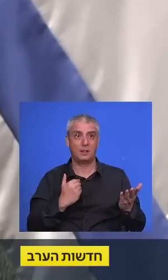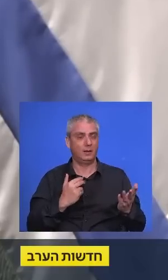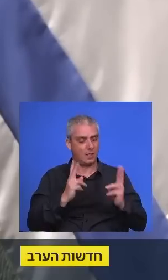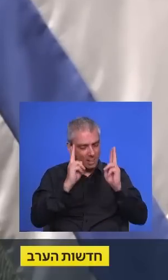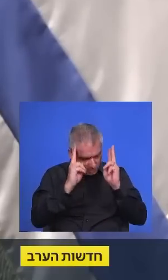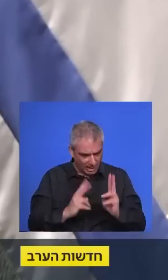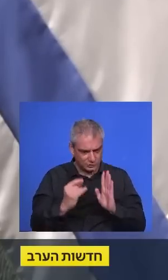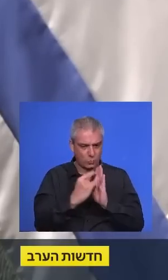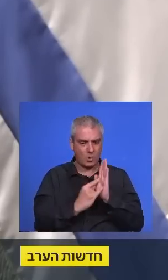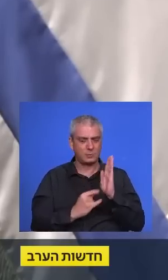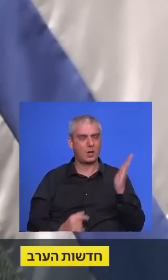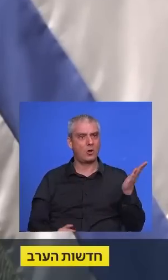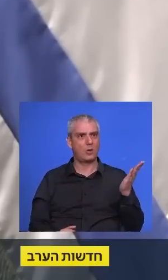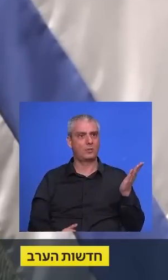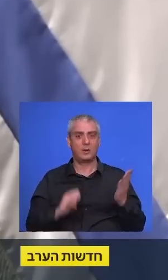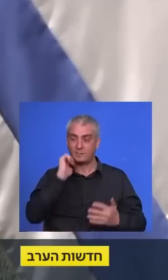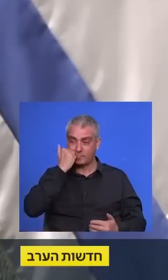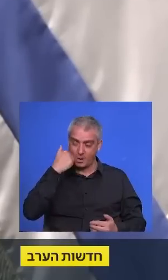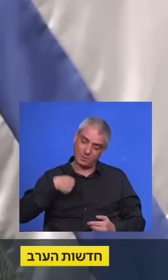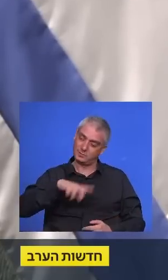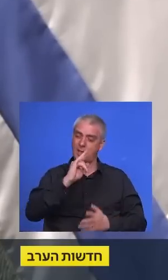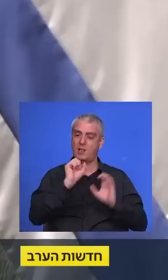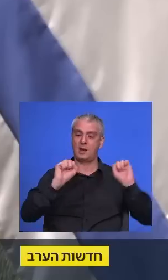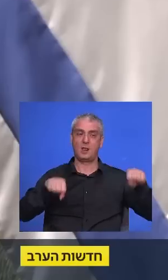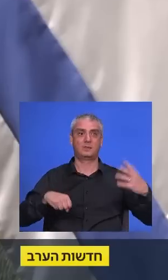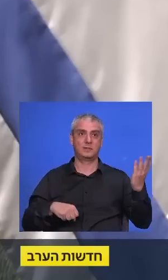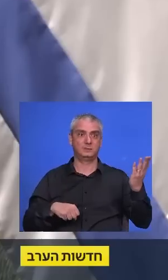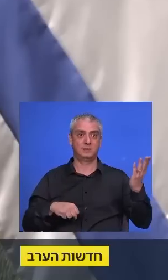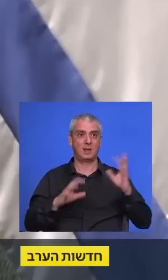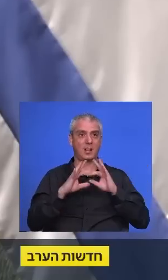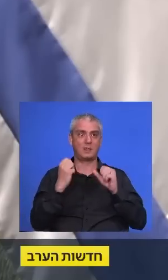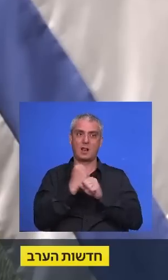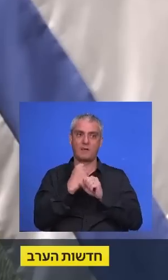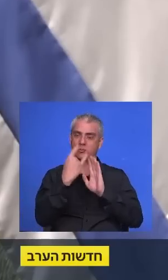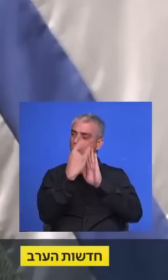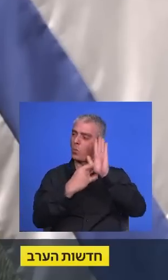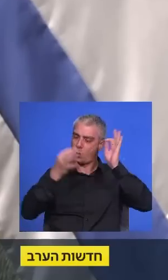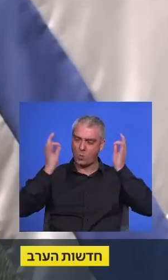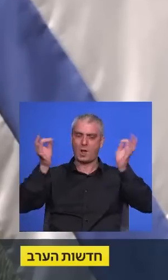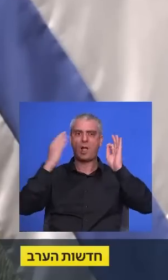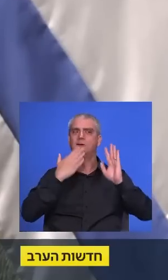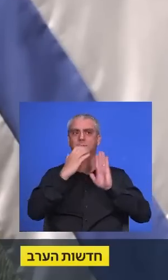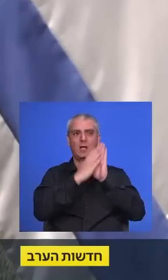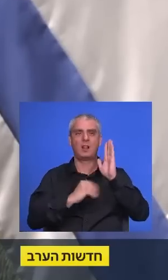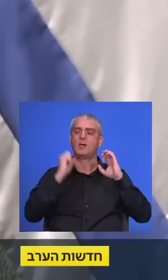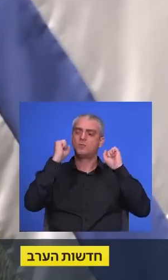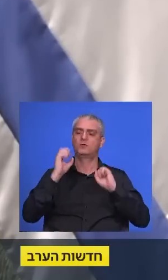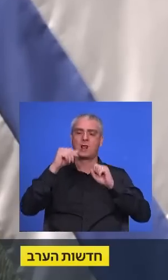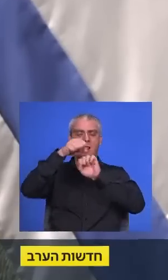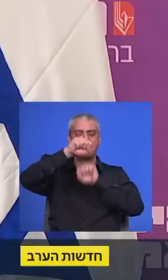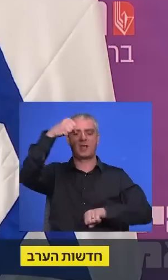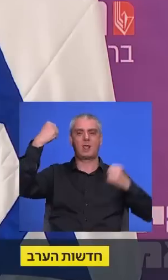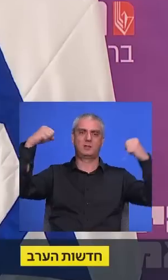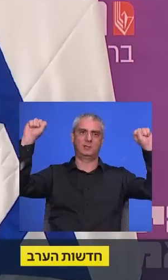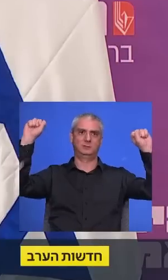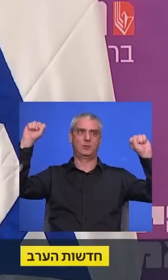את החקיקה, ומחר נלך לנשיא להתחיל לעבוד על חוקה לישראל שמבוססת על מגילת